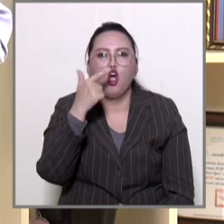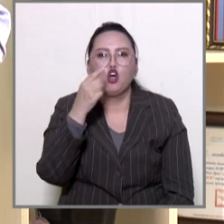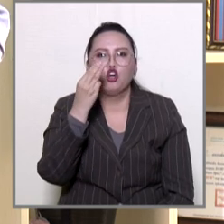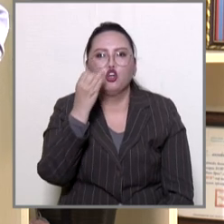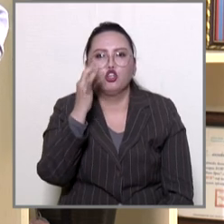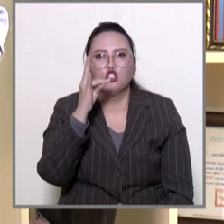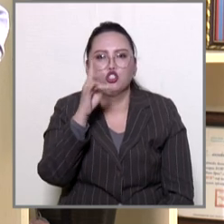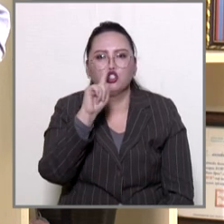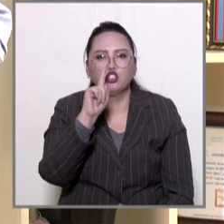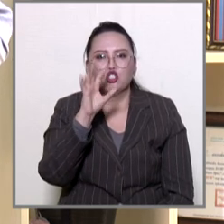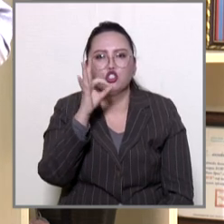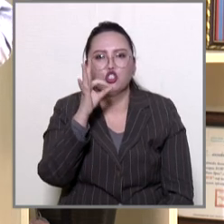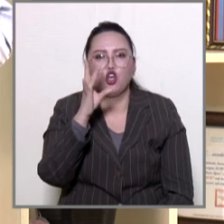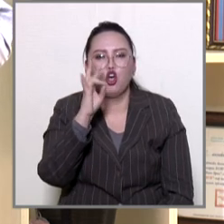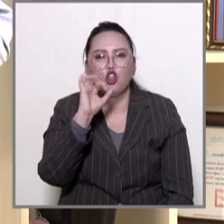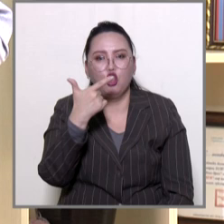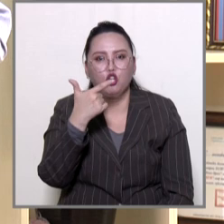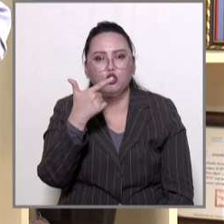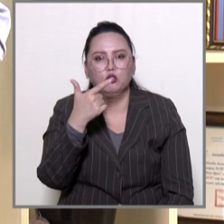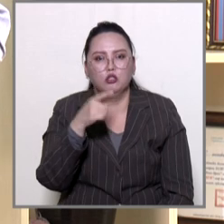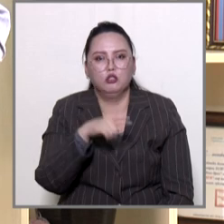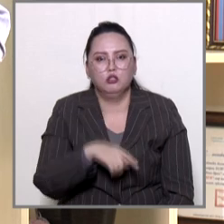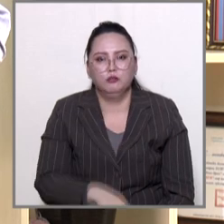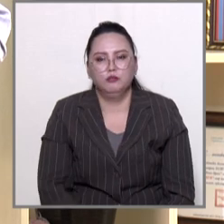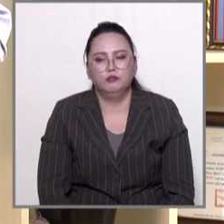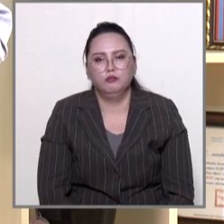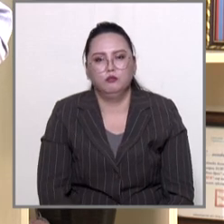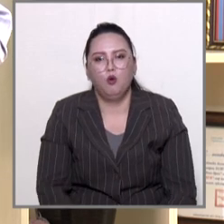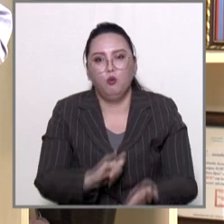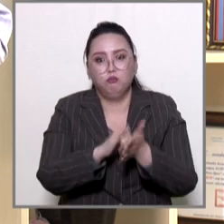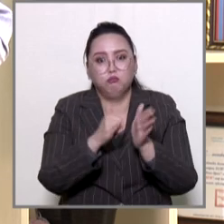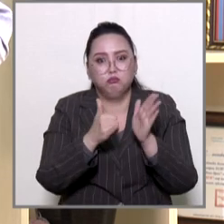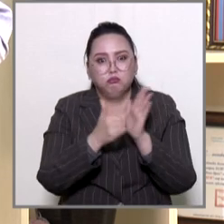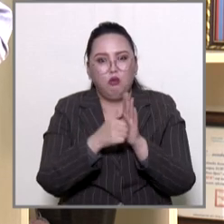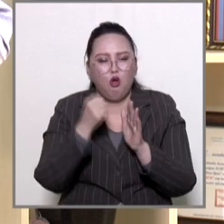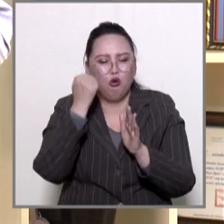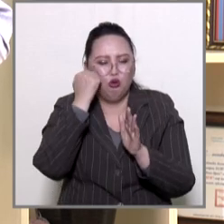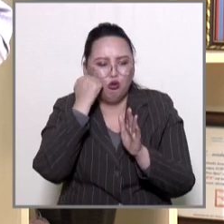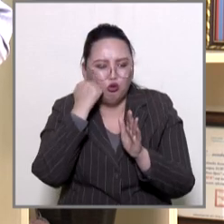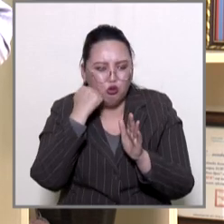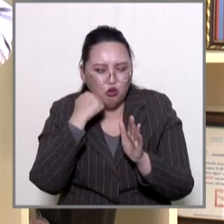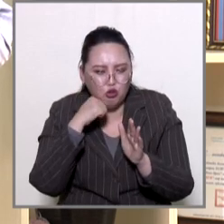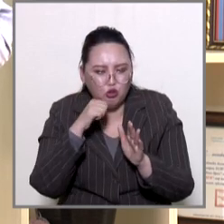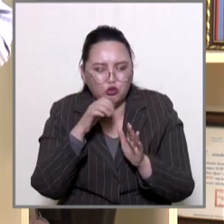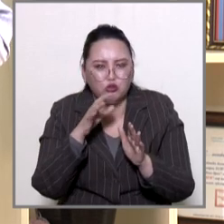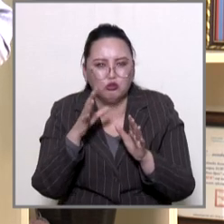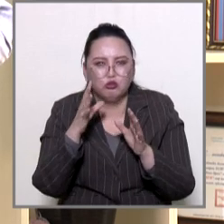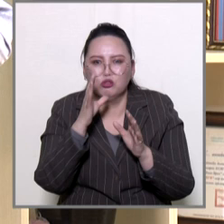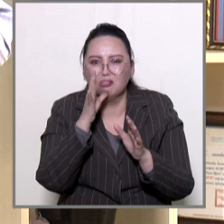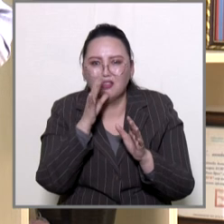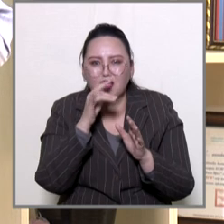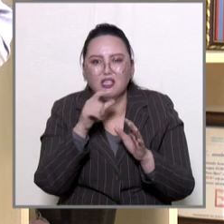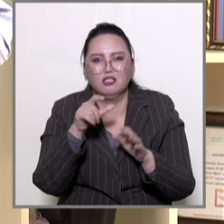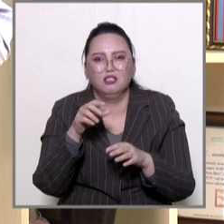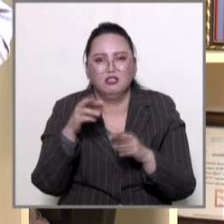үг давтагдсан байгаа. Энэ дээр бол залуу тех өөрийнхөө ээжиг хавцлын ангал руу мөргөөд бодохдоо